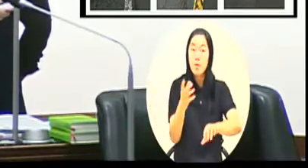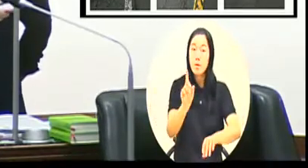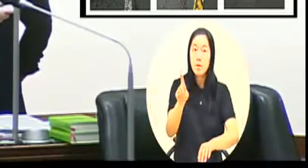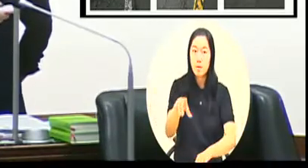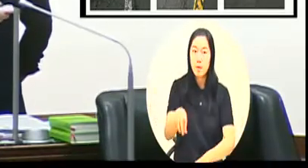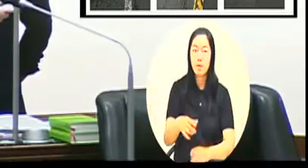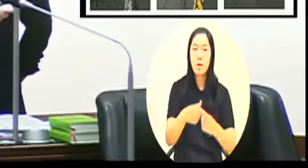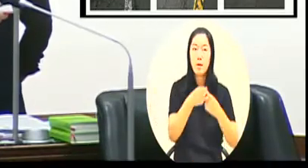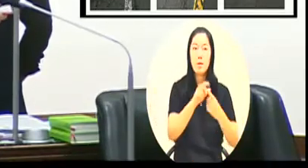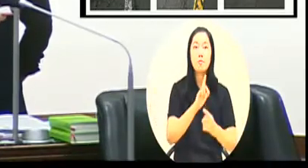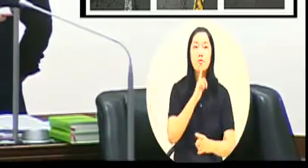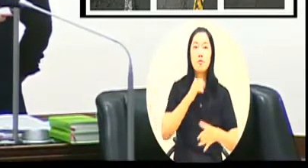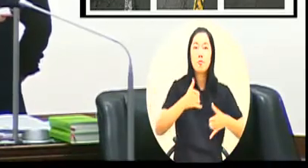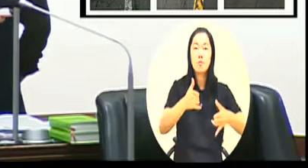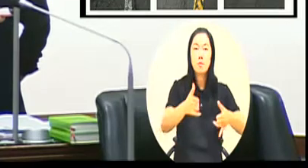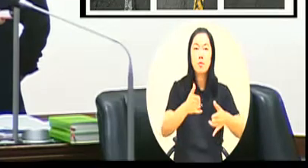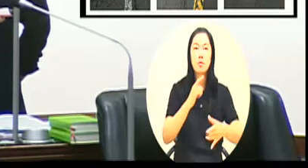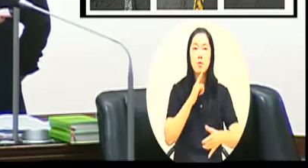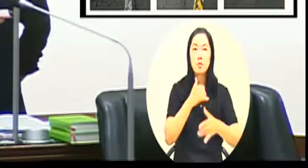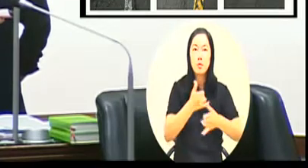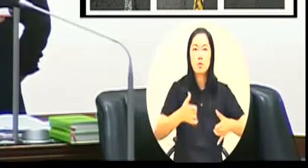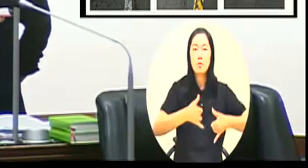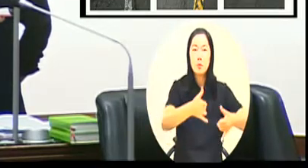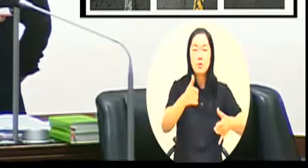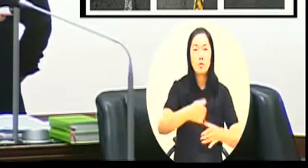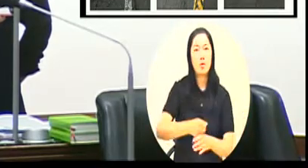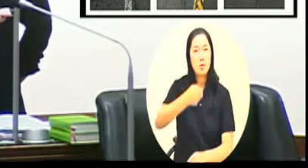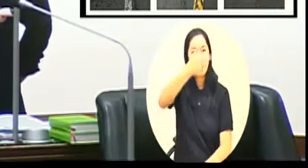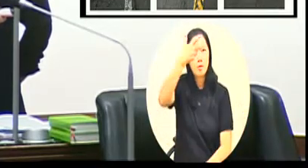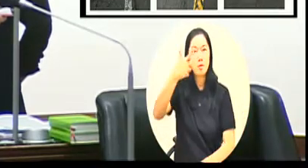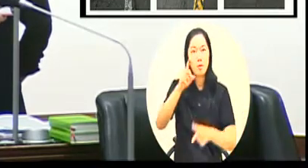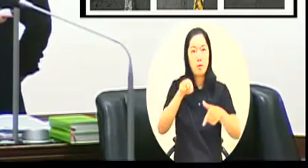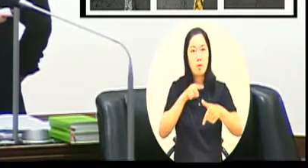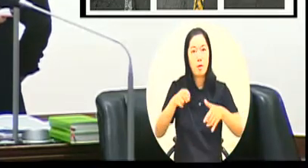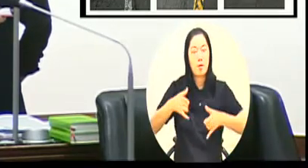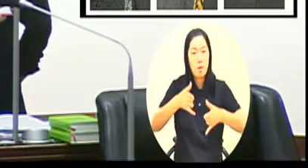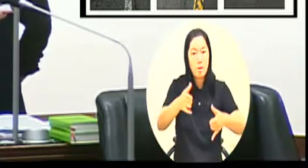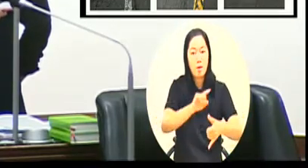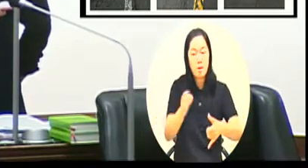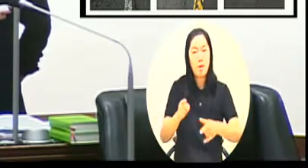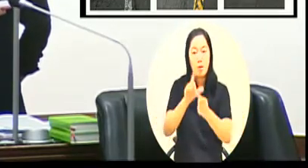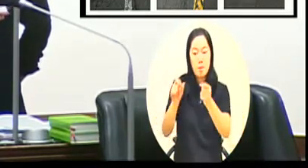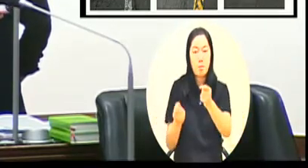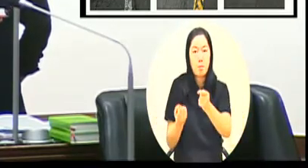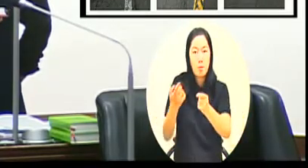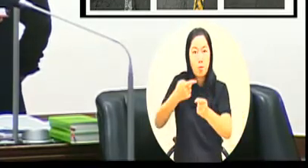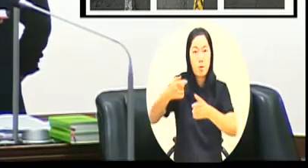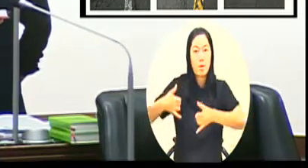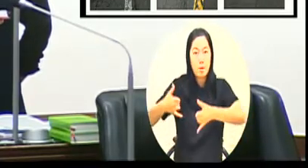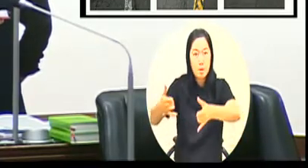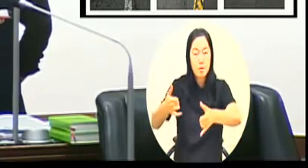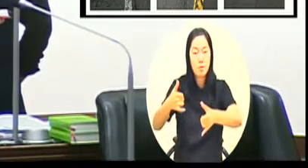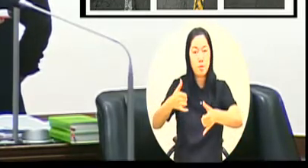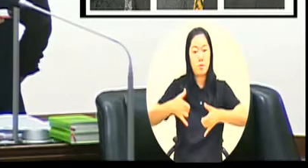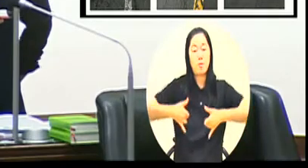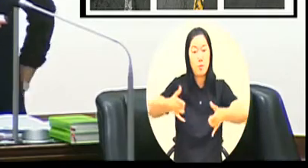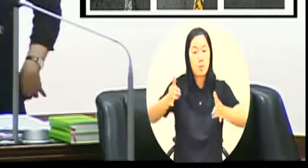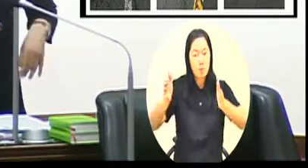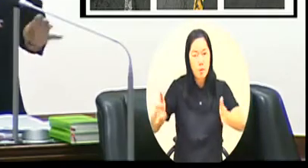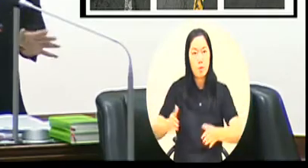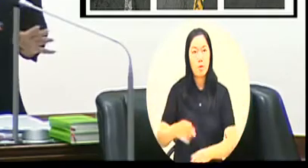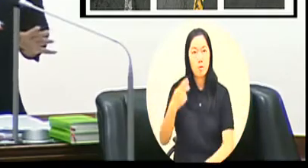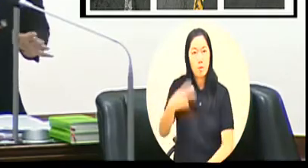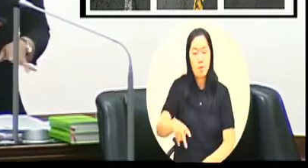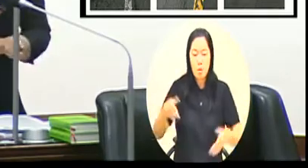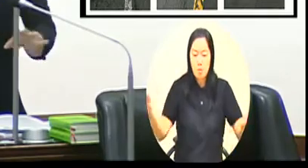富民路的新庄路到明华一路，也建请我们公务局能够从这个路段不要再把它做